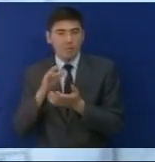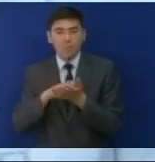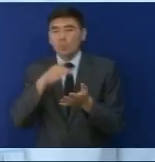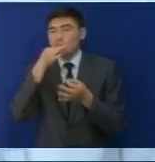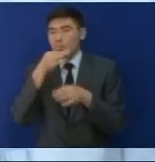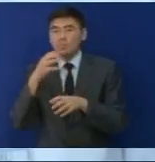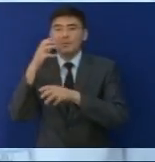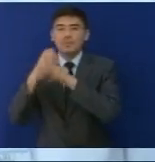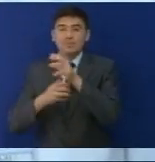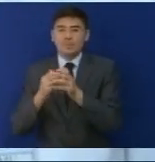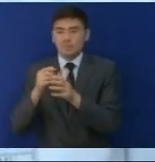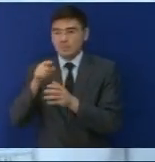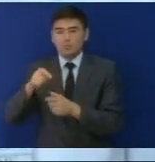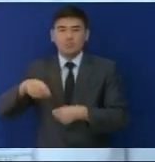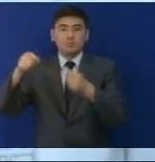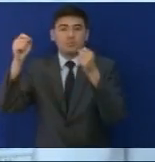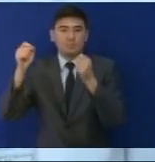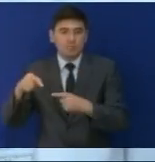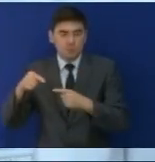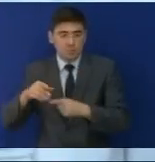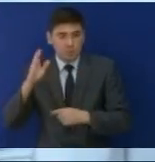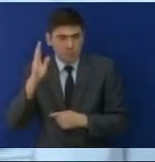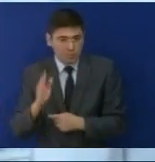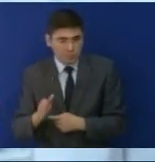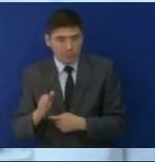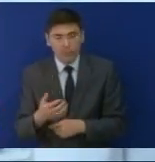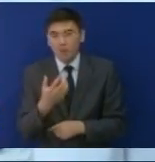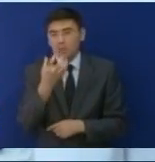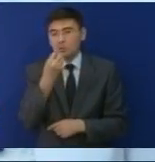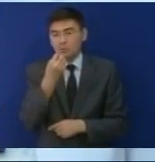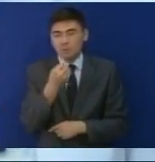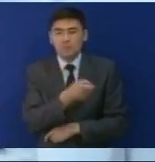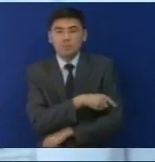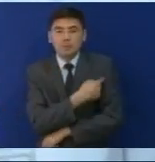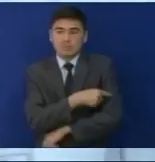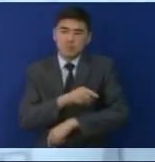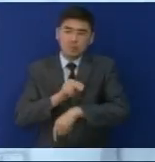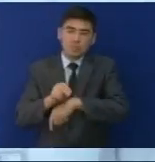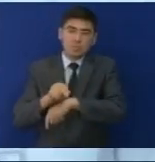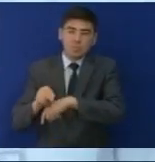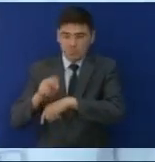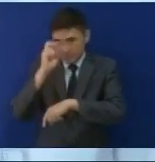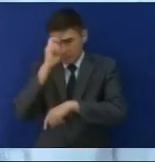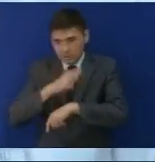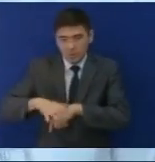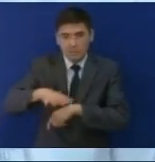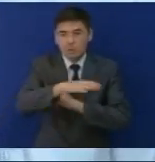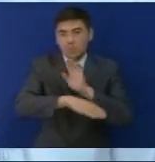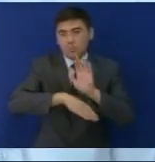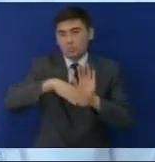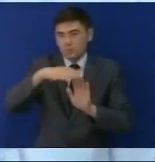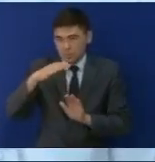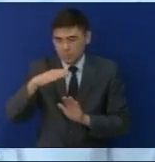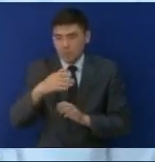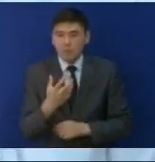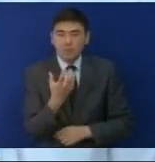во-первых. Во-вторых, это в последующем улучшает качество здравоохранения в целом в стране.